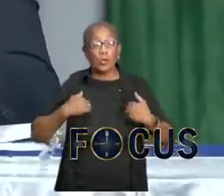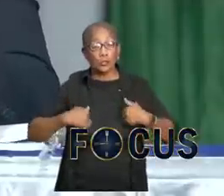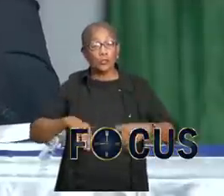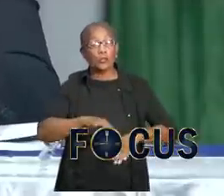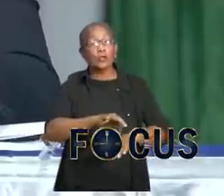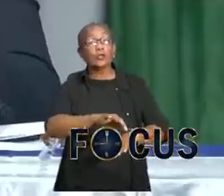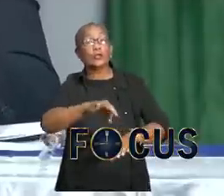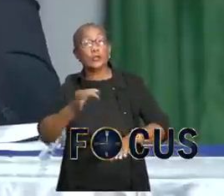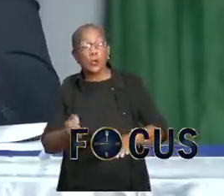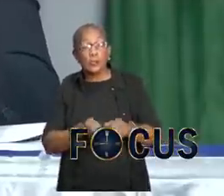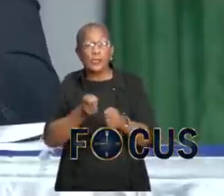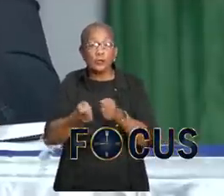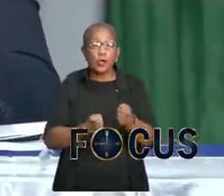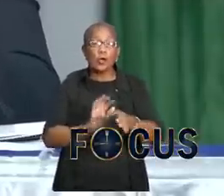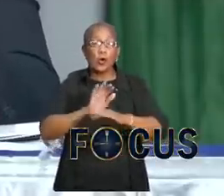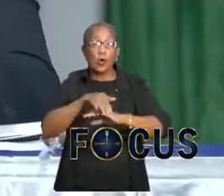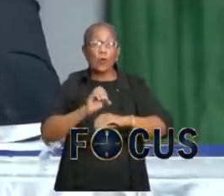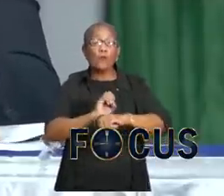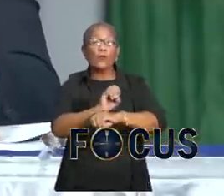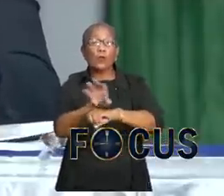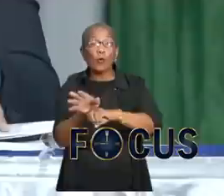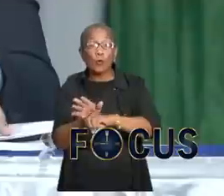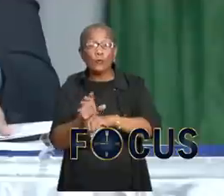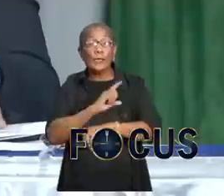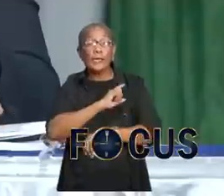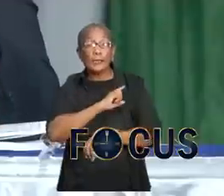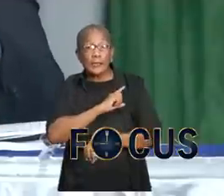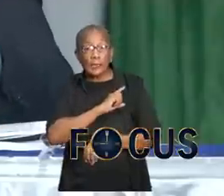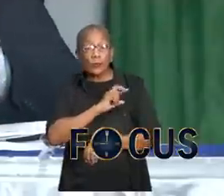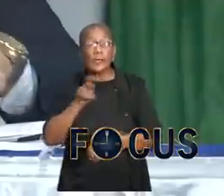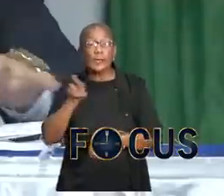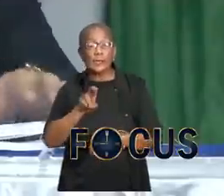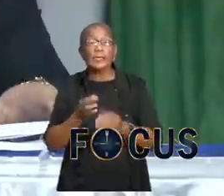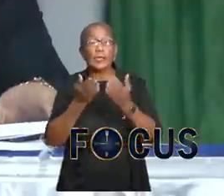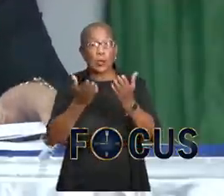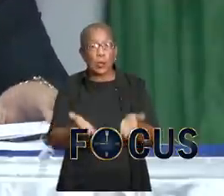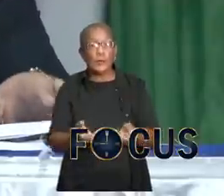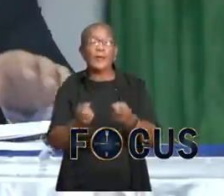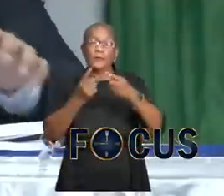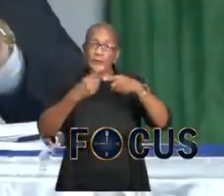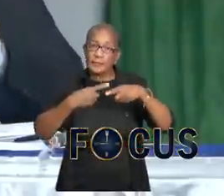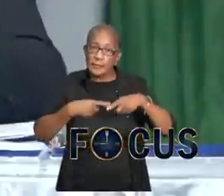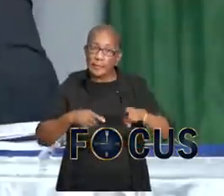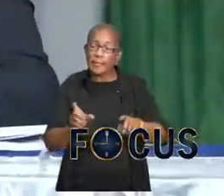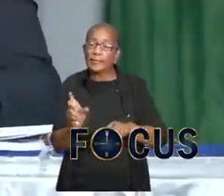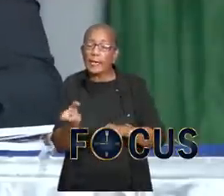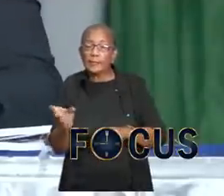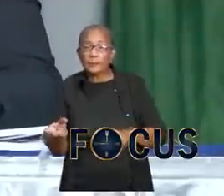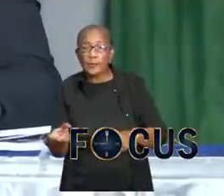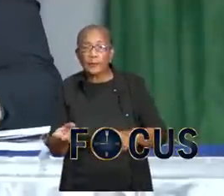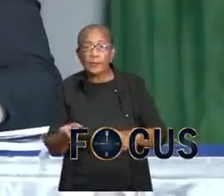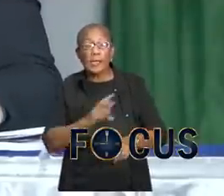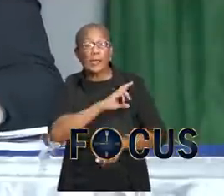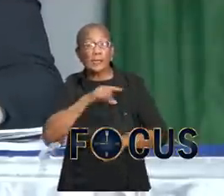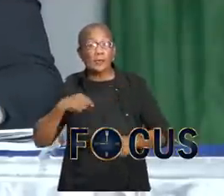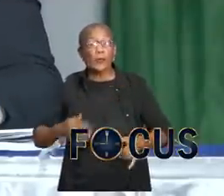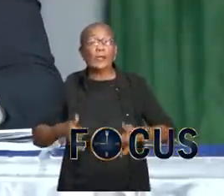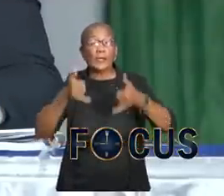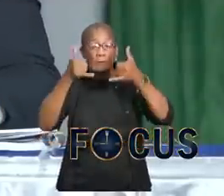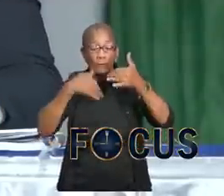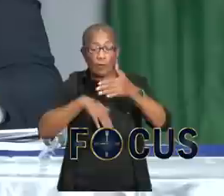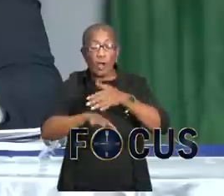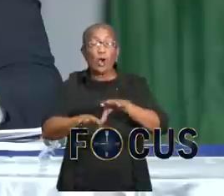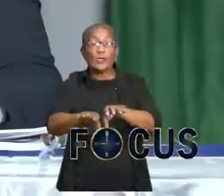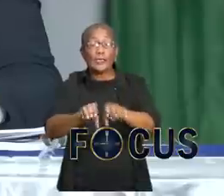gezondheidszorg ten aanzien van COVID, dat we rekening houden met de verschillende aspecten waarbij heel wat ondernemers, waarbij